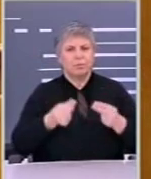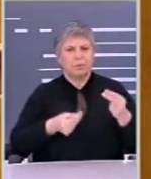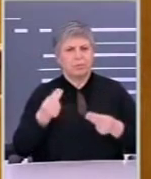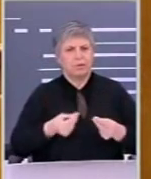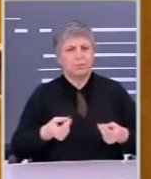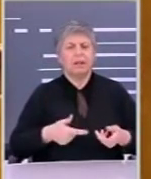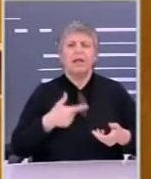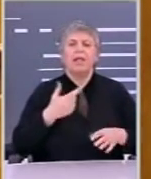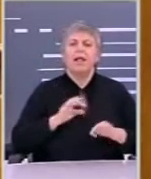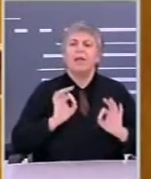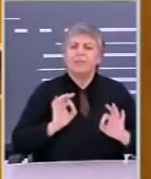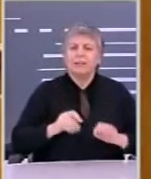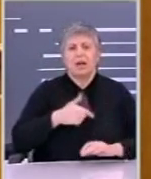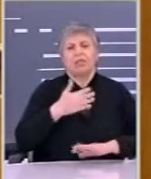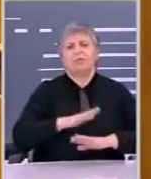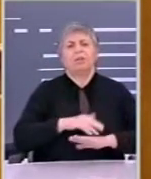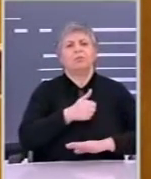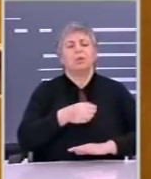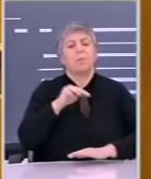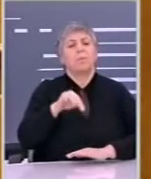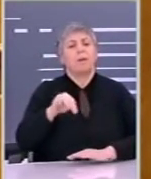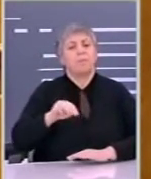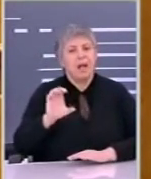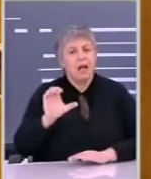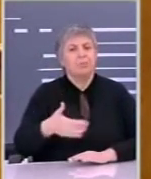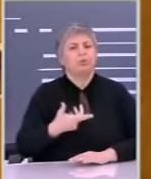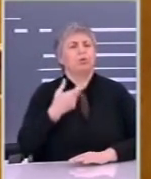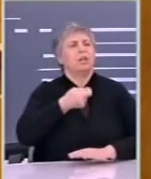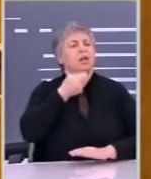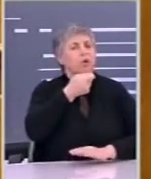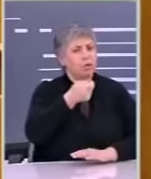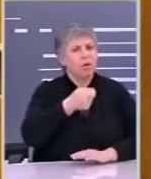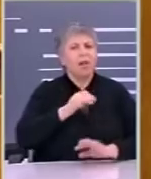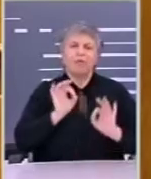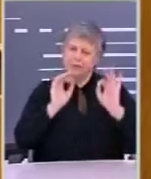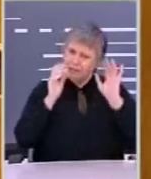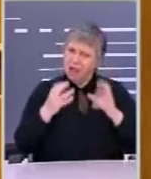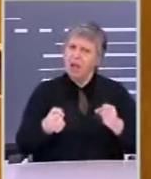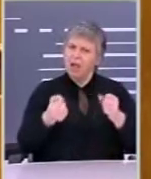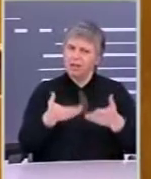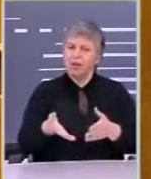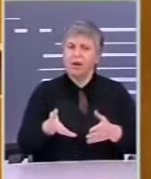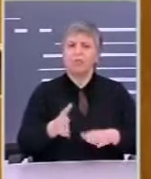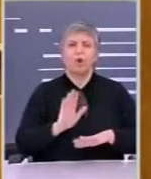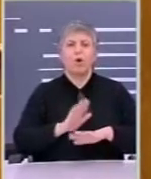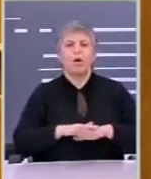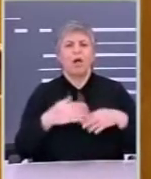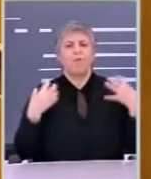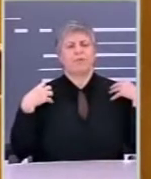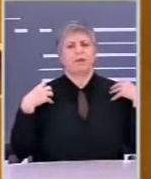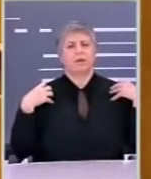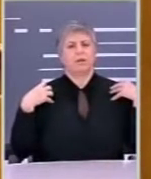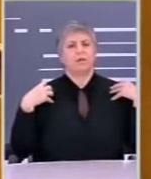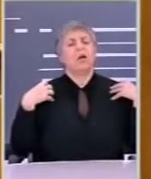υπερδανισμός τους, τα κόμματα τα οποία οδηγήσανε στα μεγάλα προβλήματα των τραπεζών. Είναι μία πλευρά. Είναι μία πλευρά του τριγώνου της διαπλοκής,